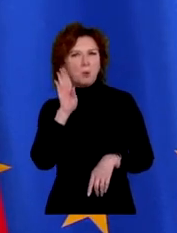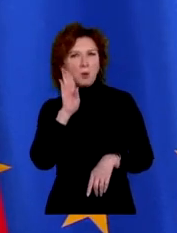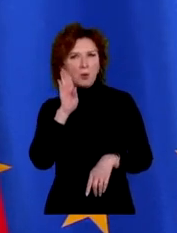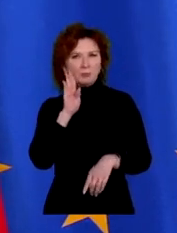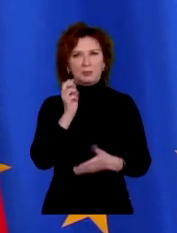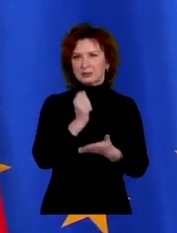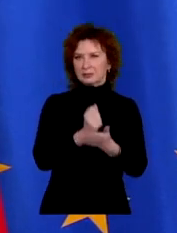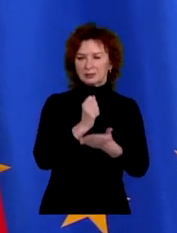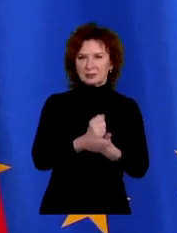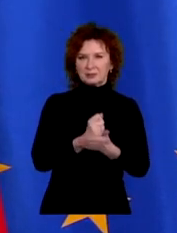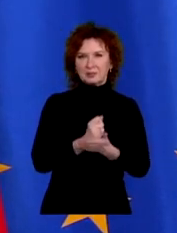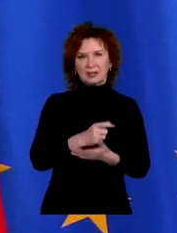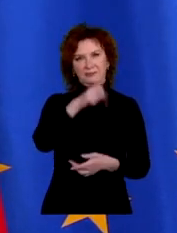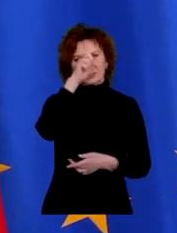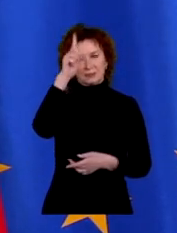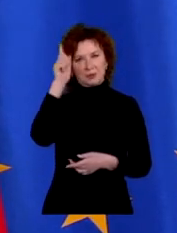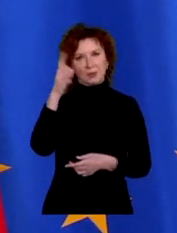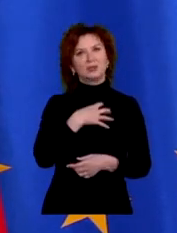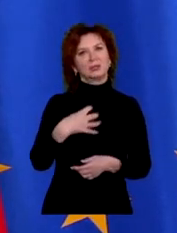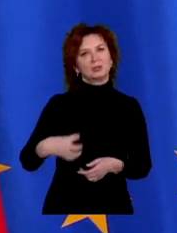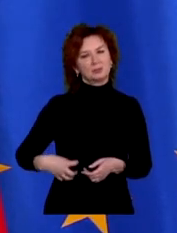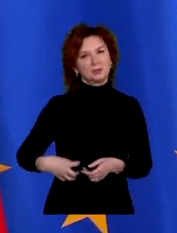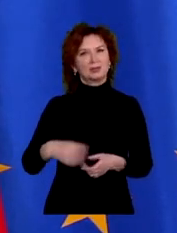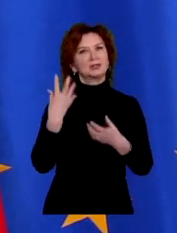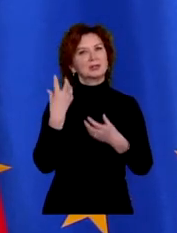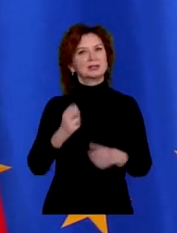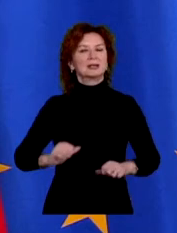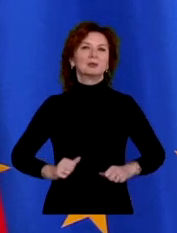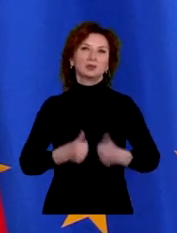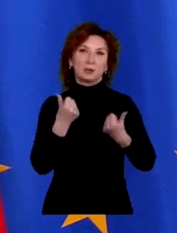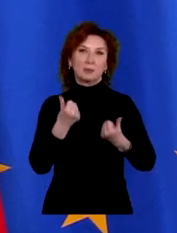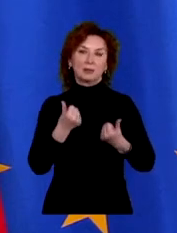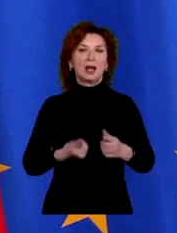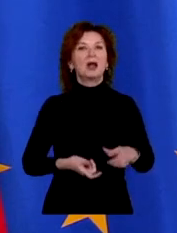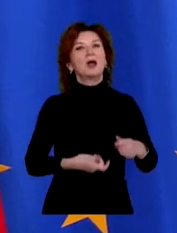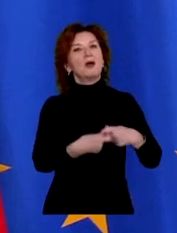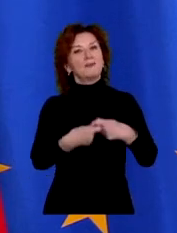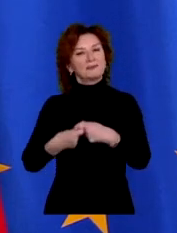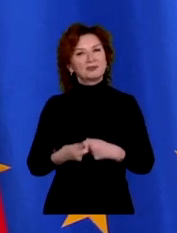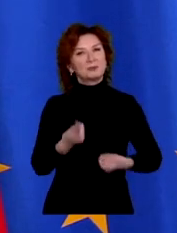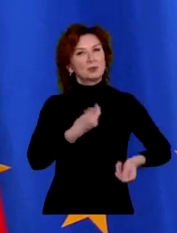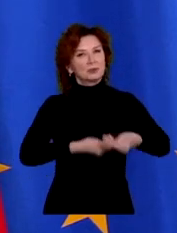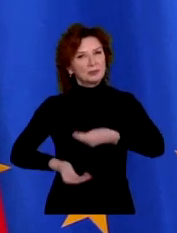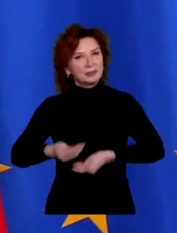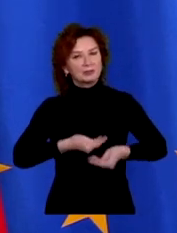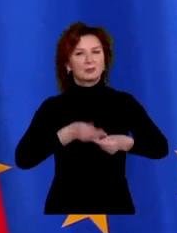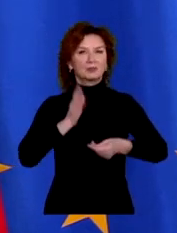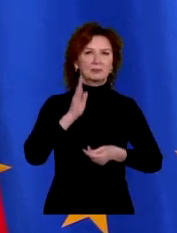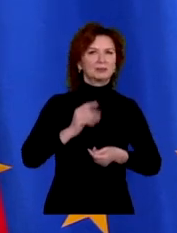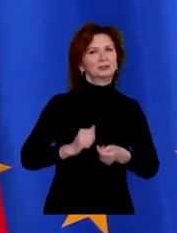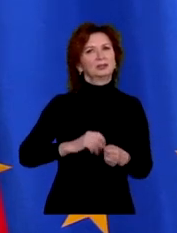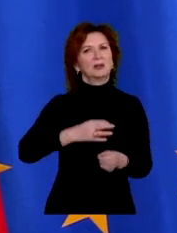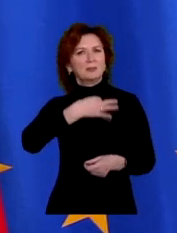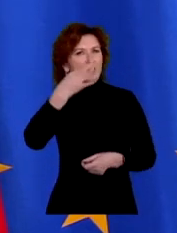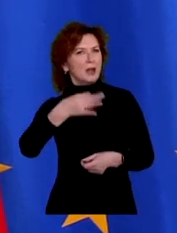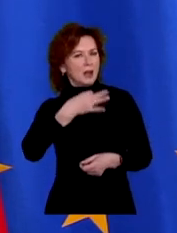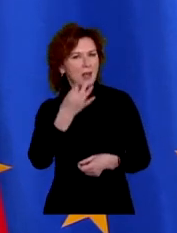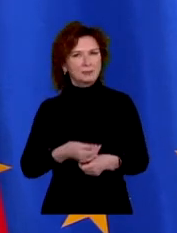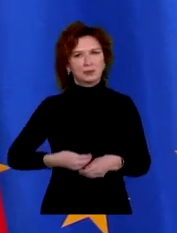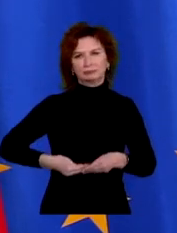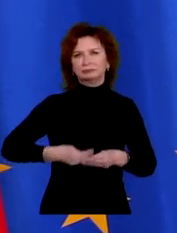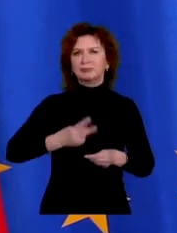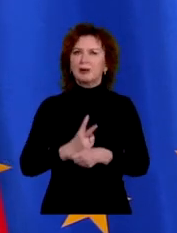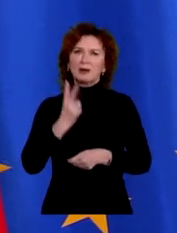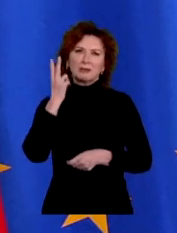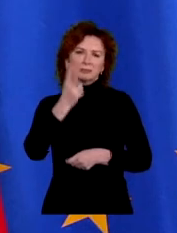społeczno-gospodarcze. Chcemy zabiegać o konkurencyjność na wspólnym rynku, walczyć z barierami, które pojawiają się i stoją na